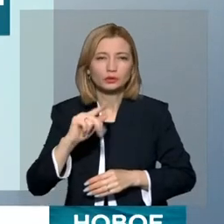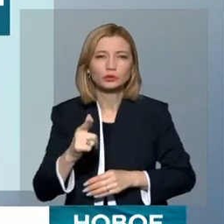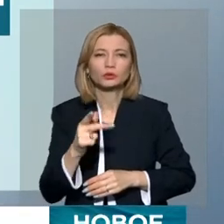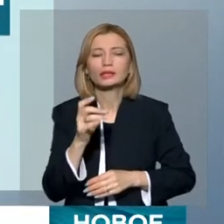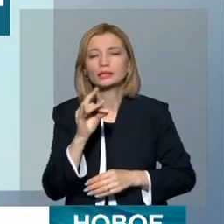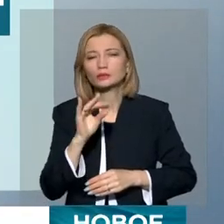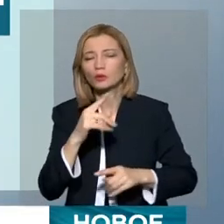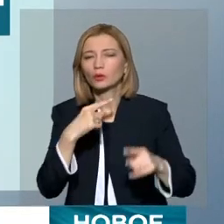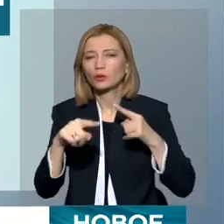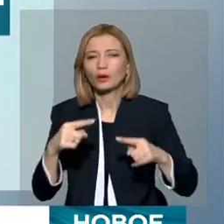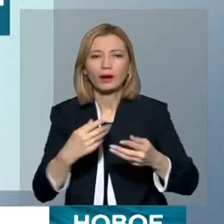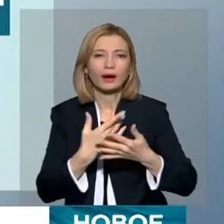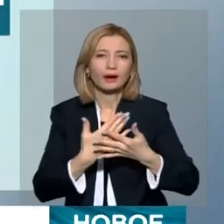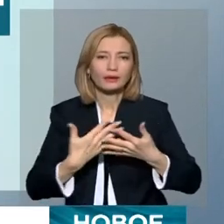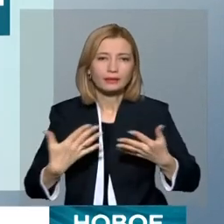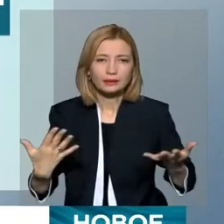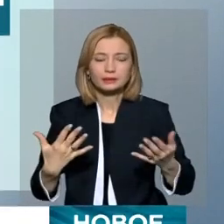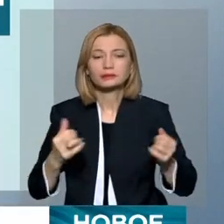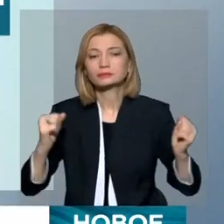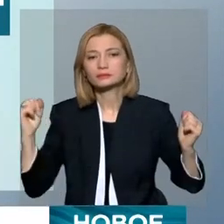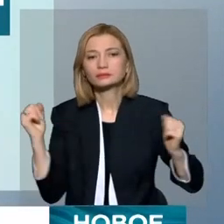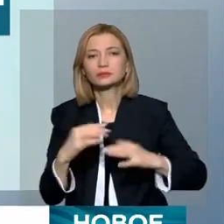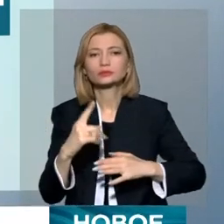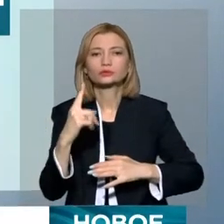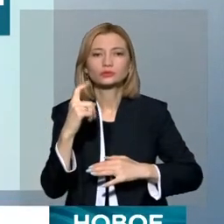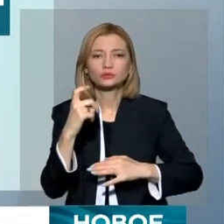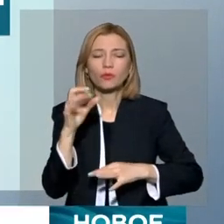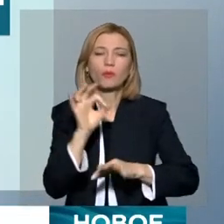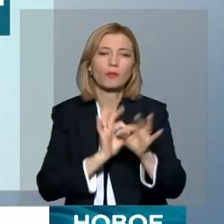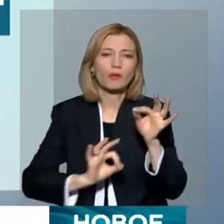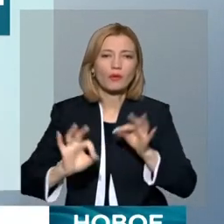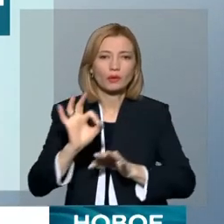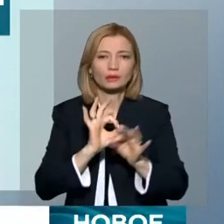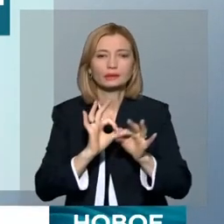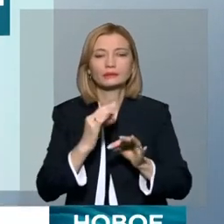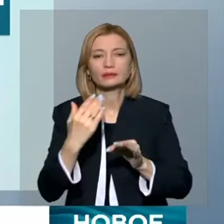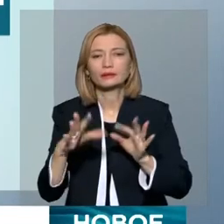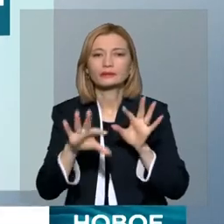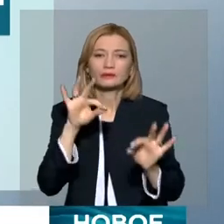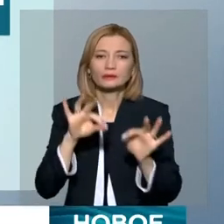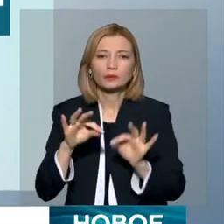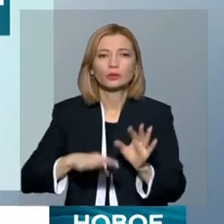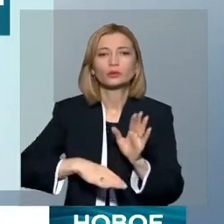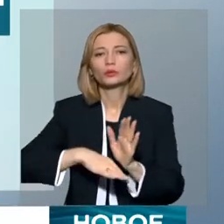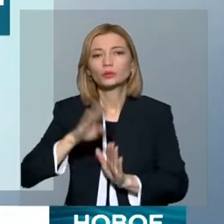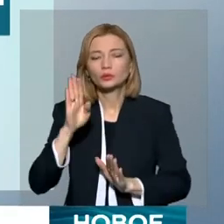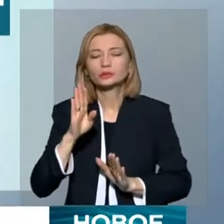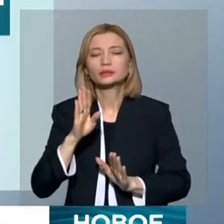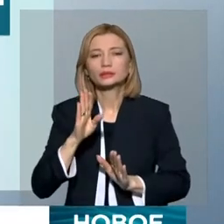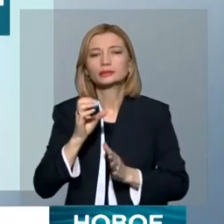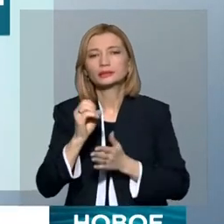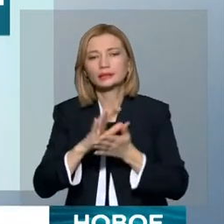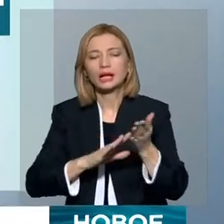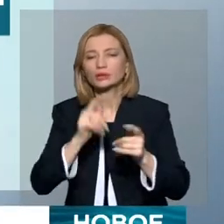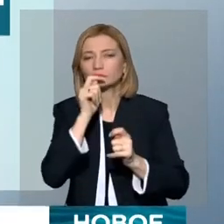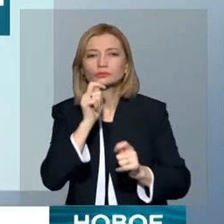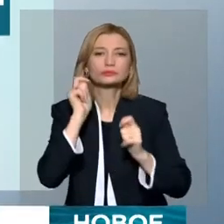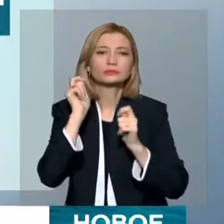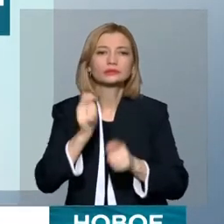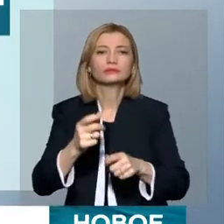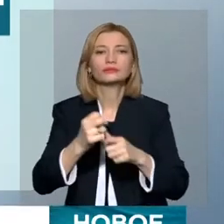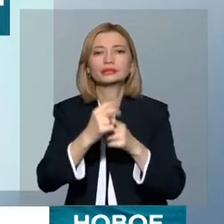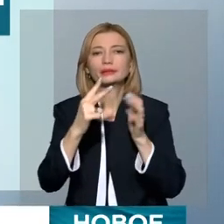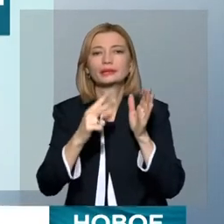другие. На аллее стартапов представлены больше 100 проектов. Среди них выберут лучших и разыграют призовой фонд